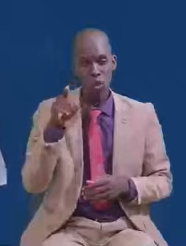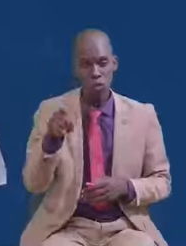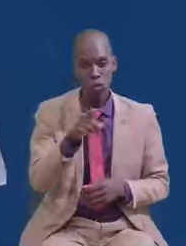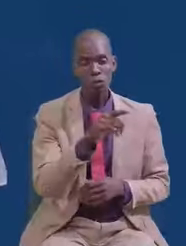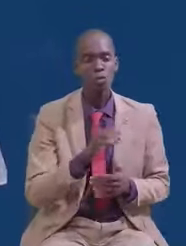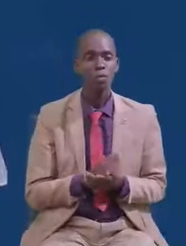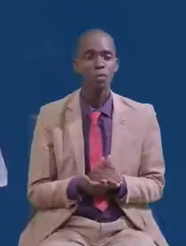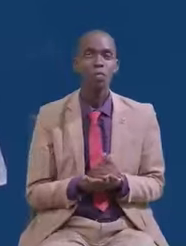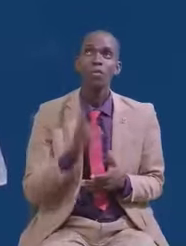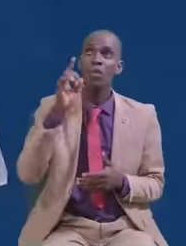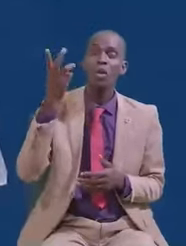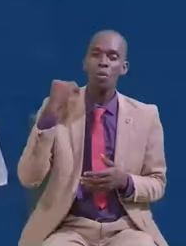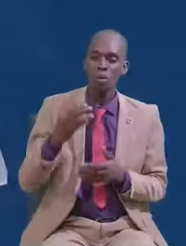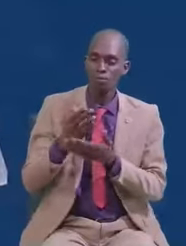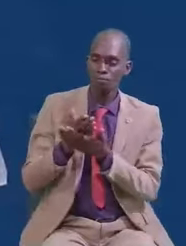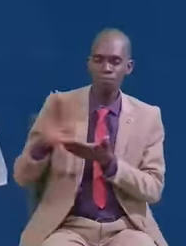Nous l'avons dédaigné.